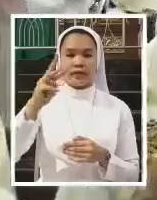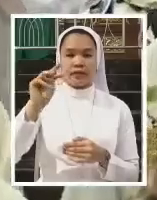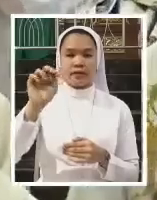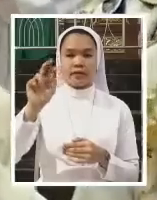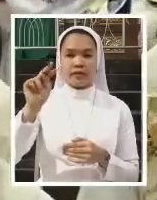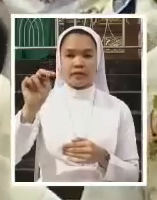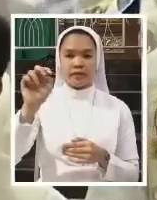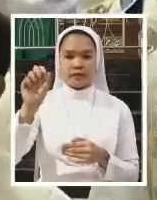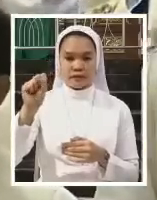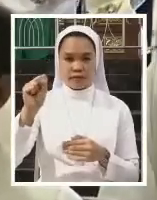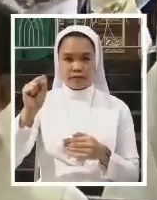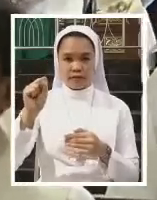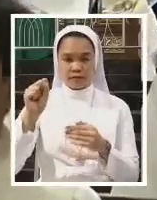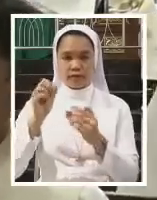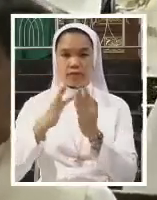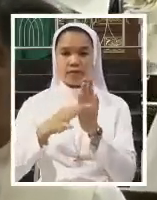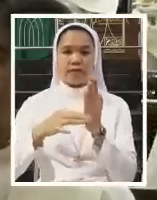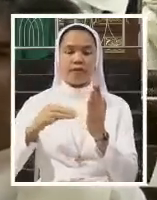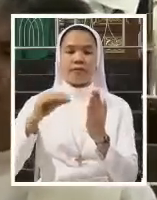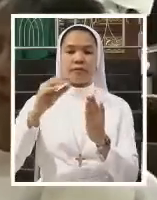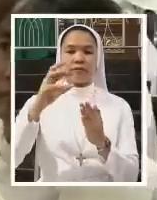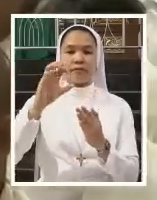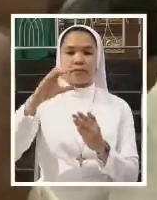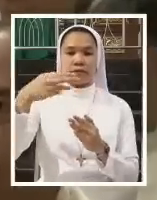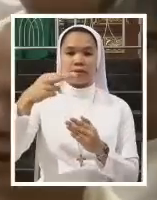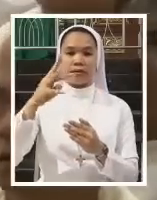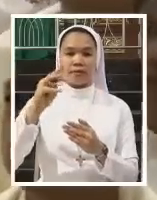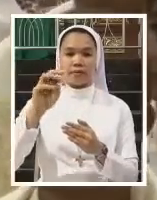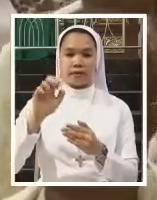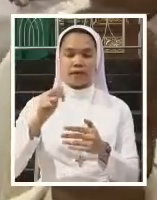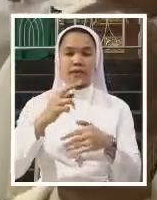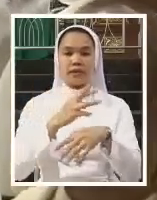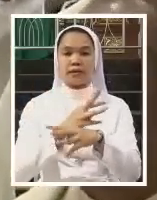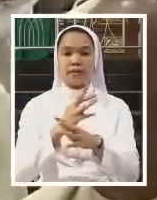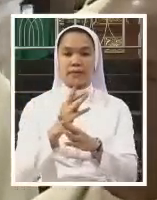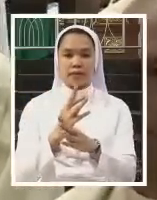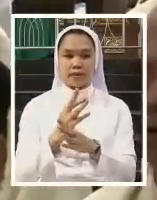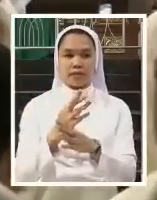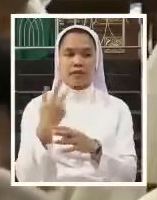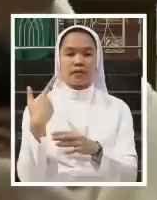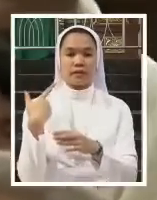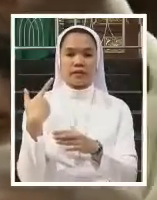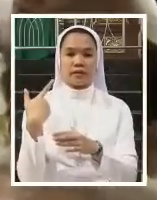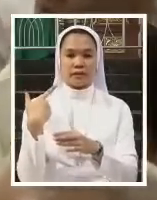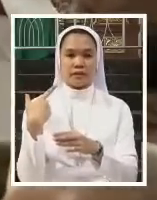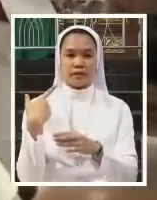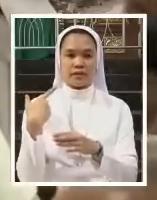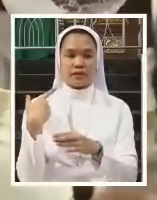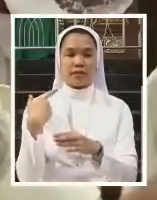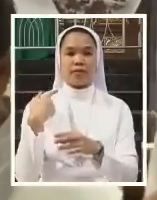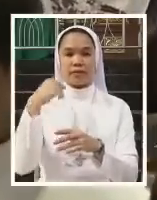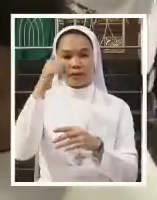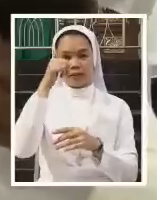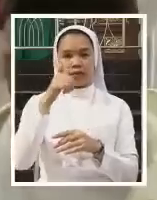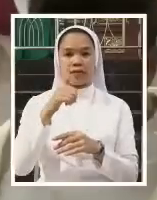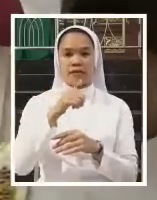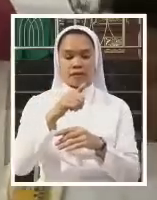An olium catechumenorum pinapalawig an epekto kan eksorsismo sa